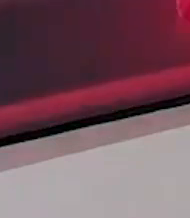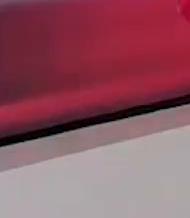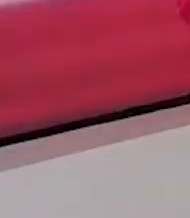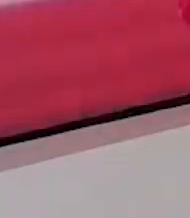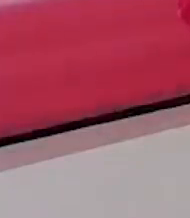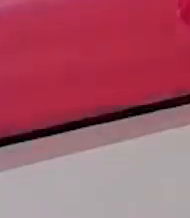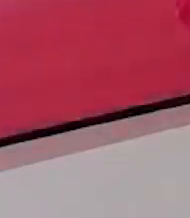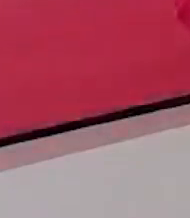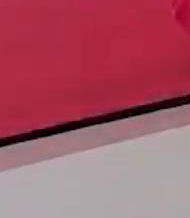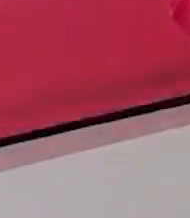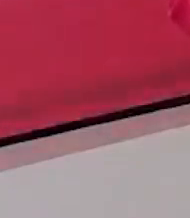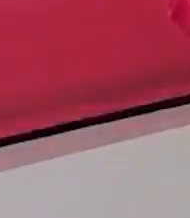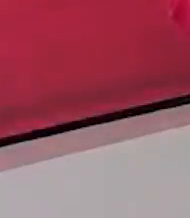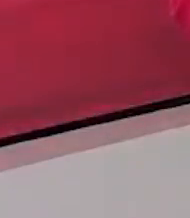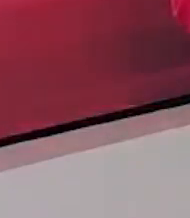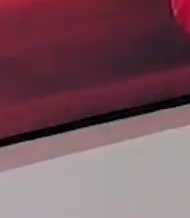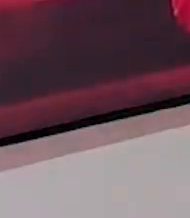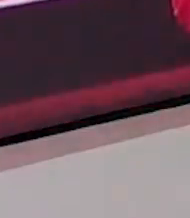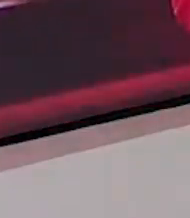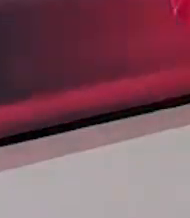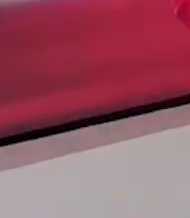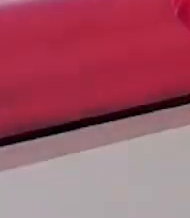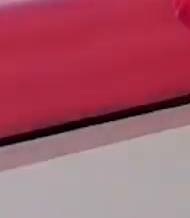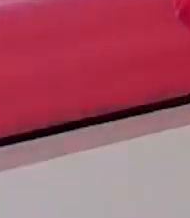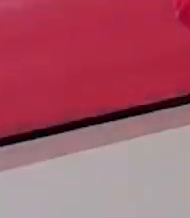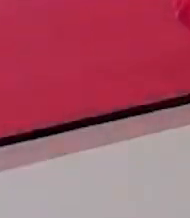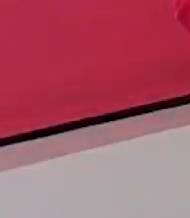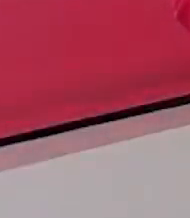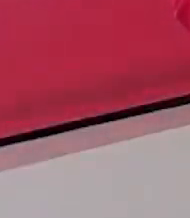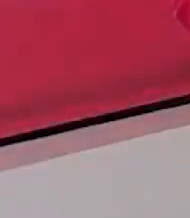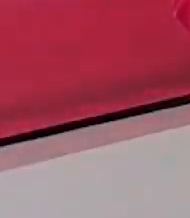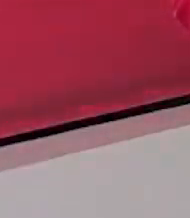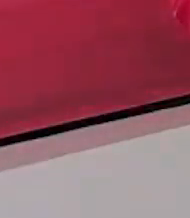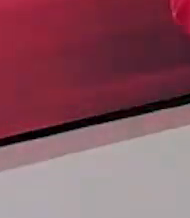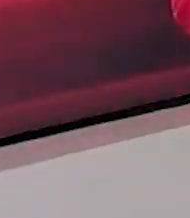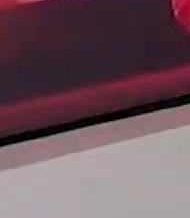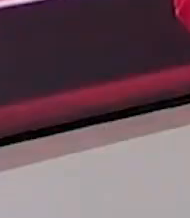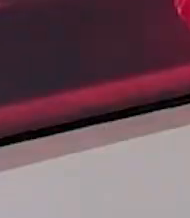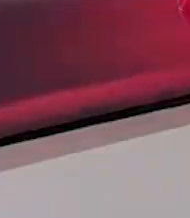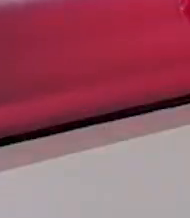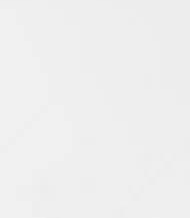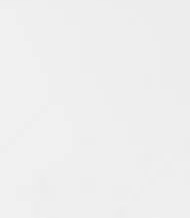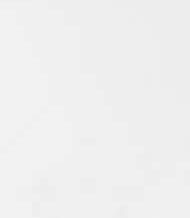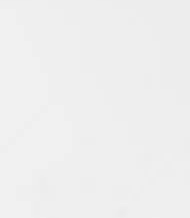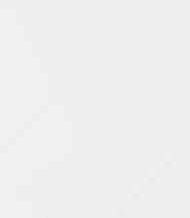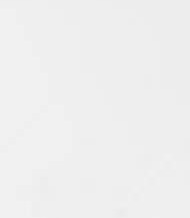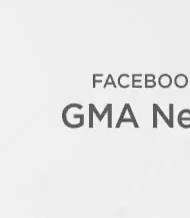subaybayan niyo po kami sa GMA Pinoy TV at sa www.gmanews.tv.